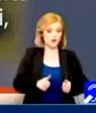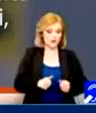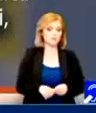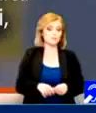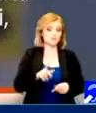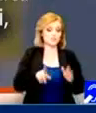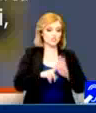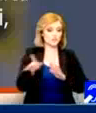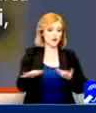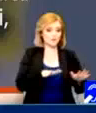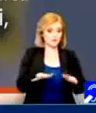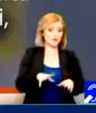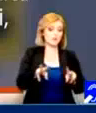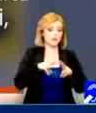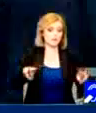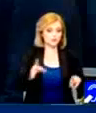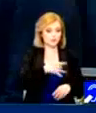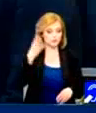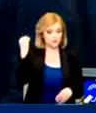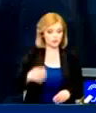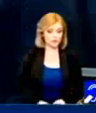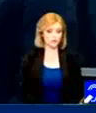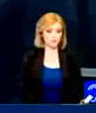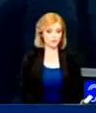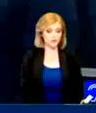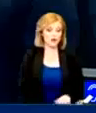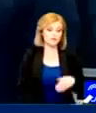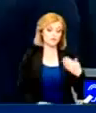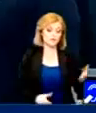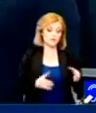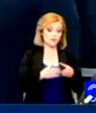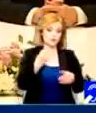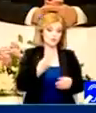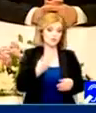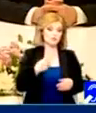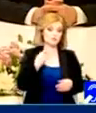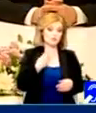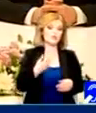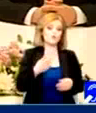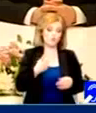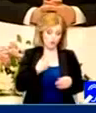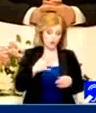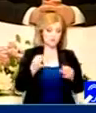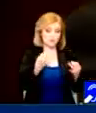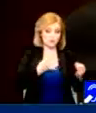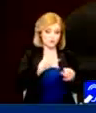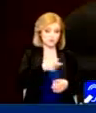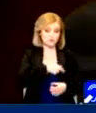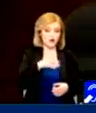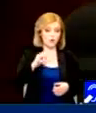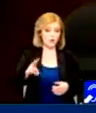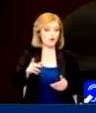funcțional capabil să implementeze legile adoptate. De cealaltă parte, socialiștii spun că vor negocia cu deputații acum doar atunci